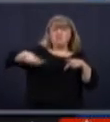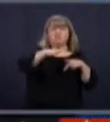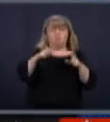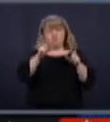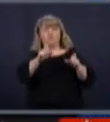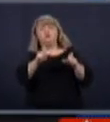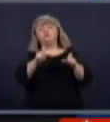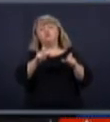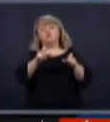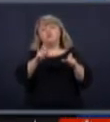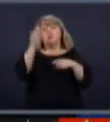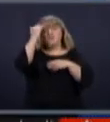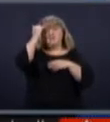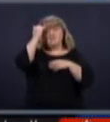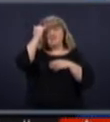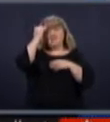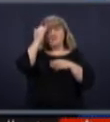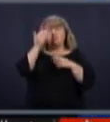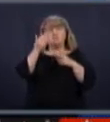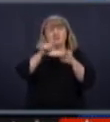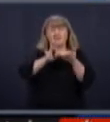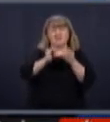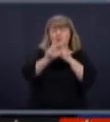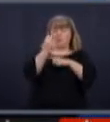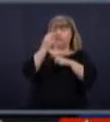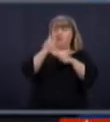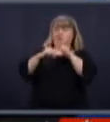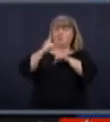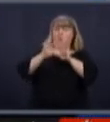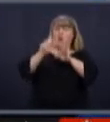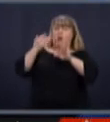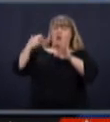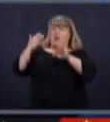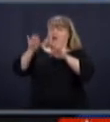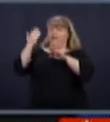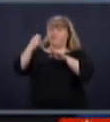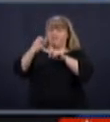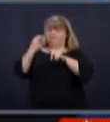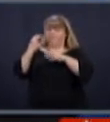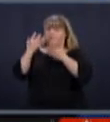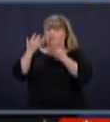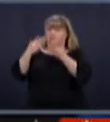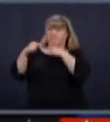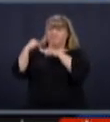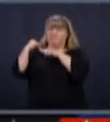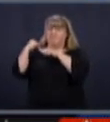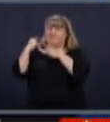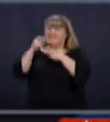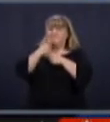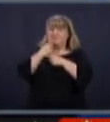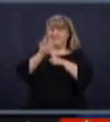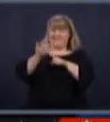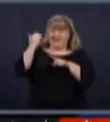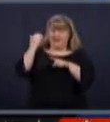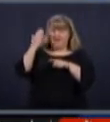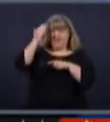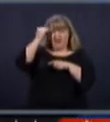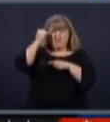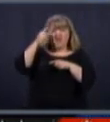savez, quand on regarde l'histoire de notre nation, ça n'a pas toujours été facile. Rappelons-nous les